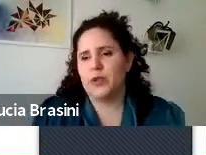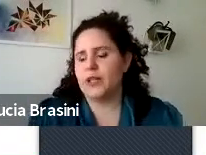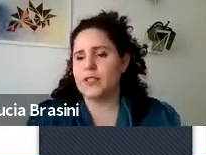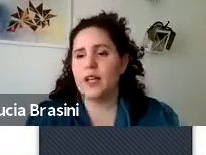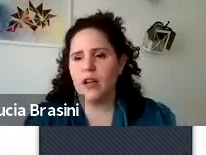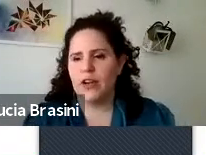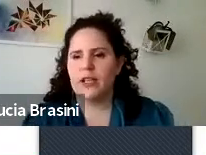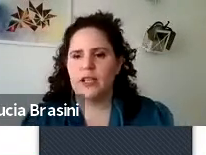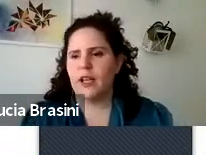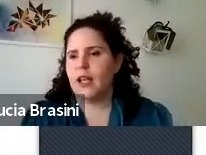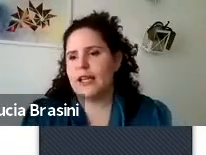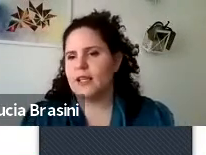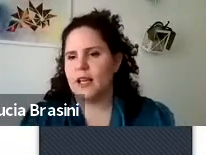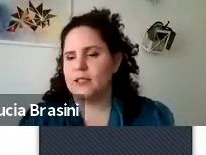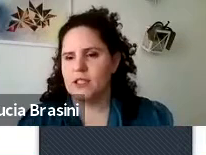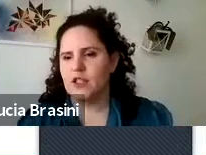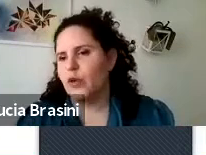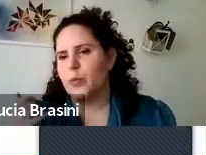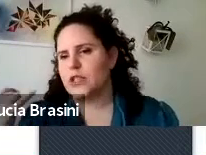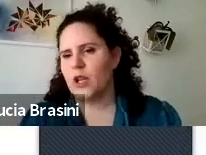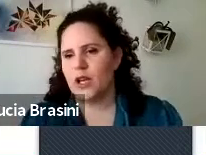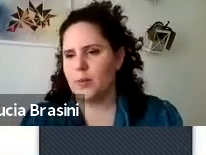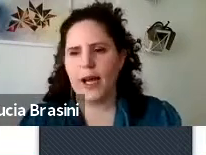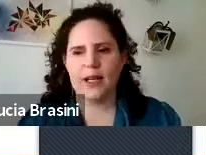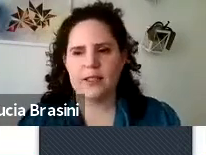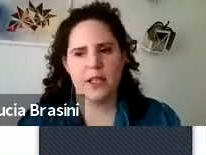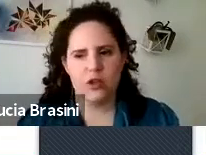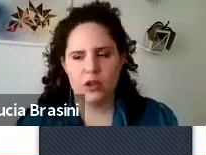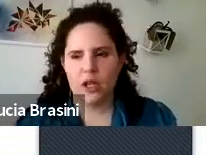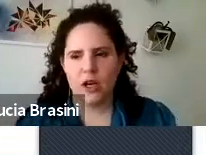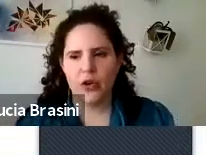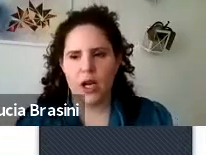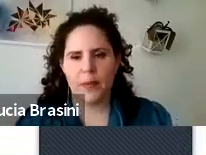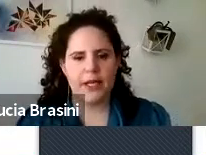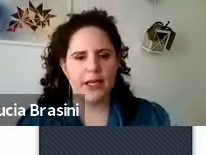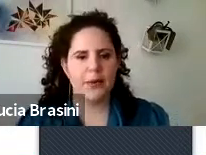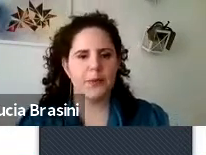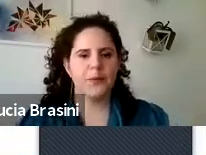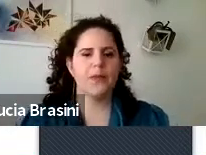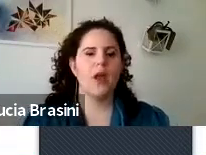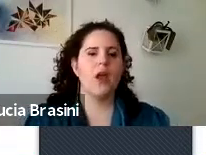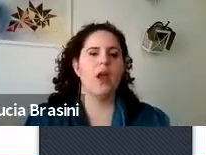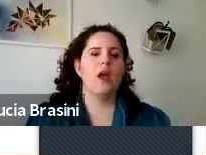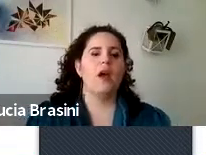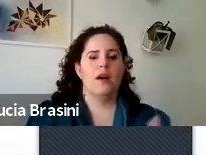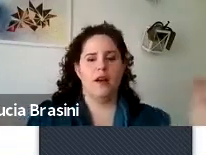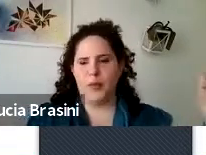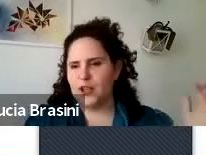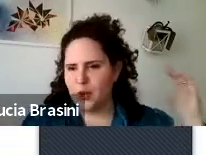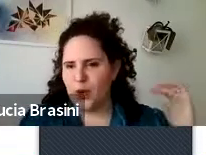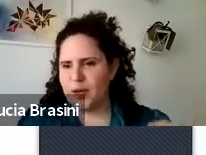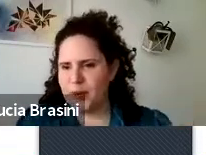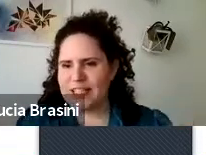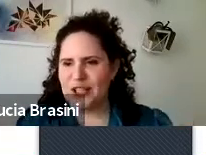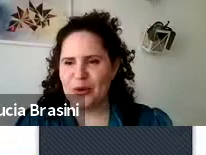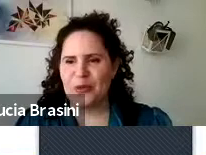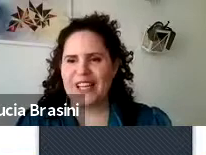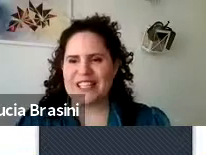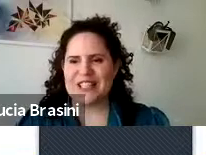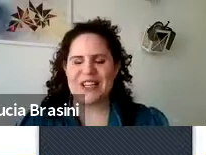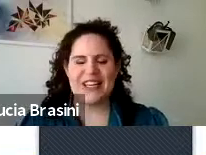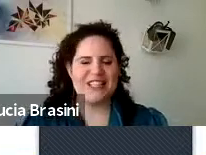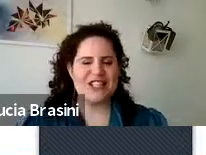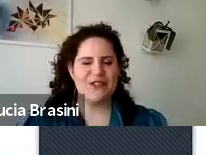contatti dove poter scrivere, dire e chiedere le stesse informazioni che magari si chiedono telefonicamente. Ripeto le buone prassi